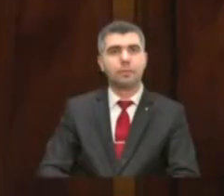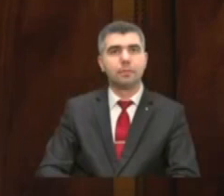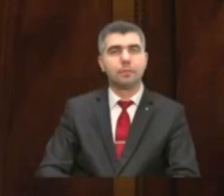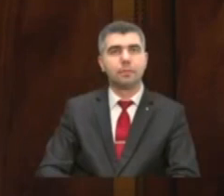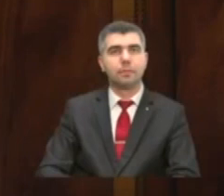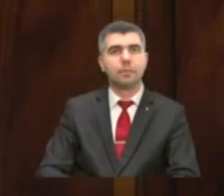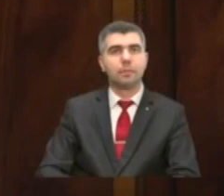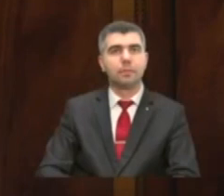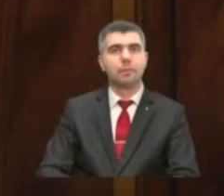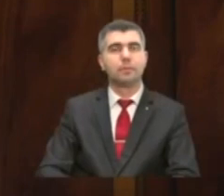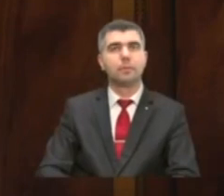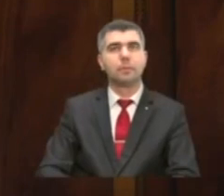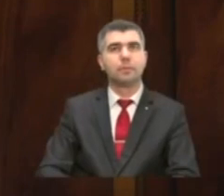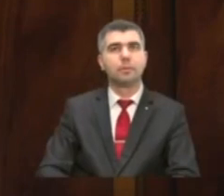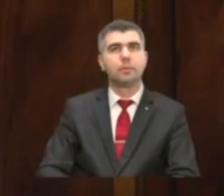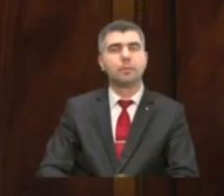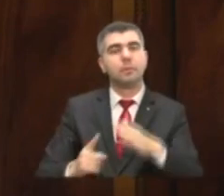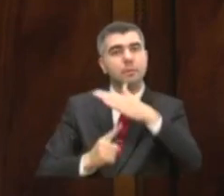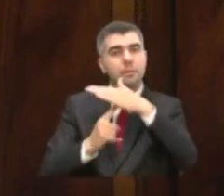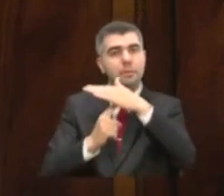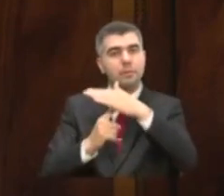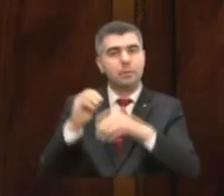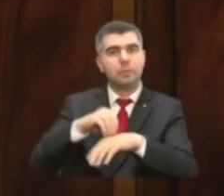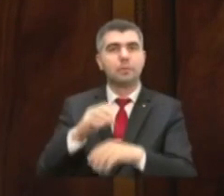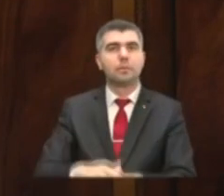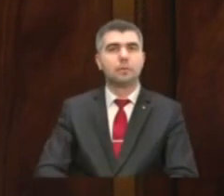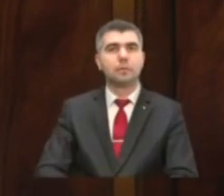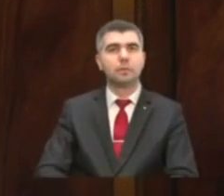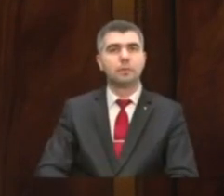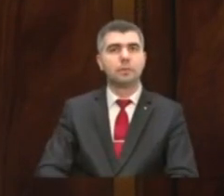لكم الكلمة، لكم الكلمة السيد النائب.